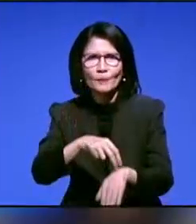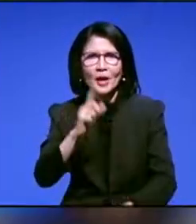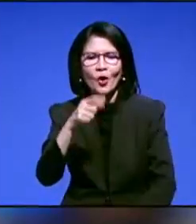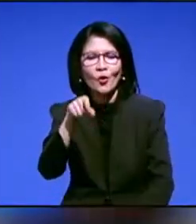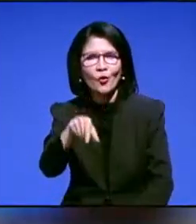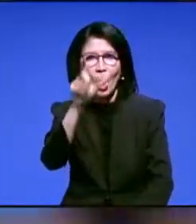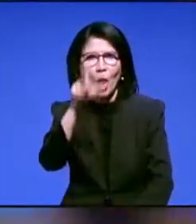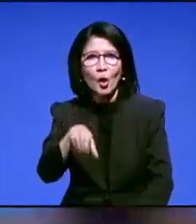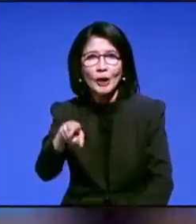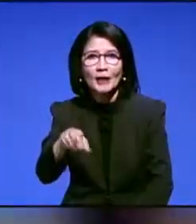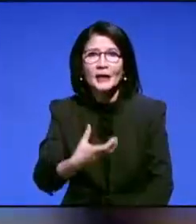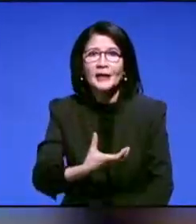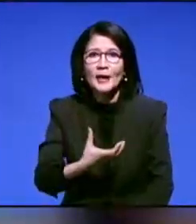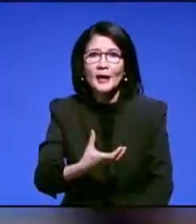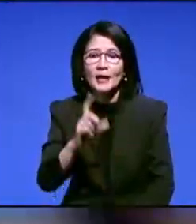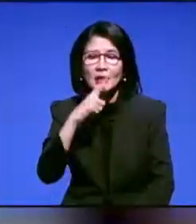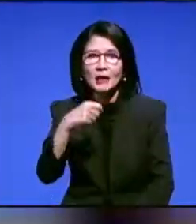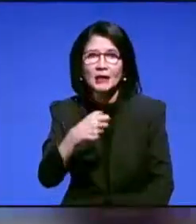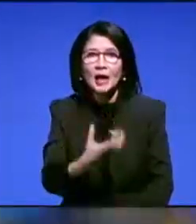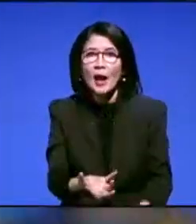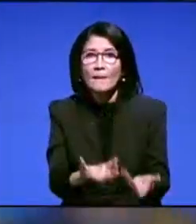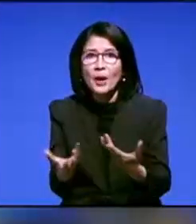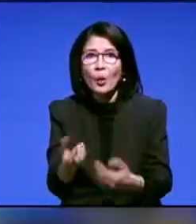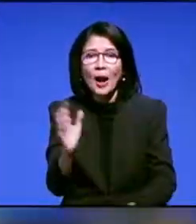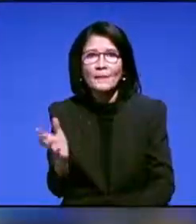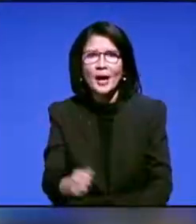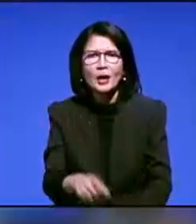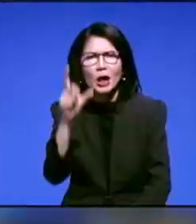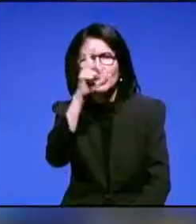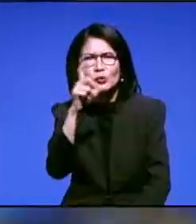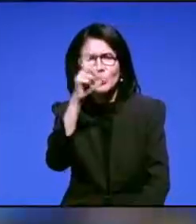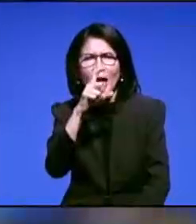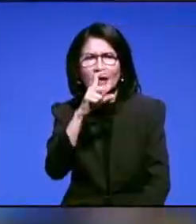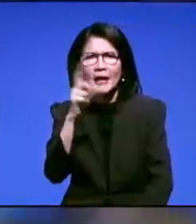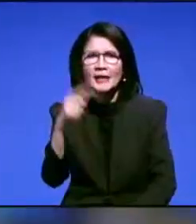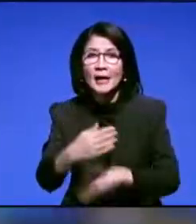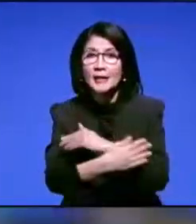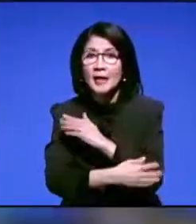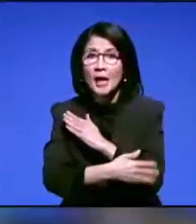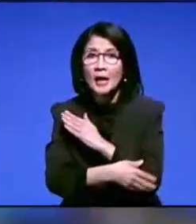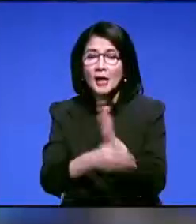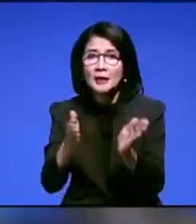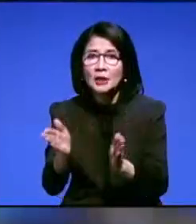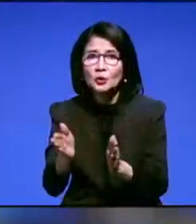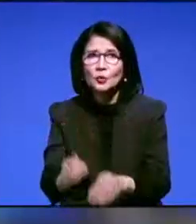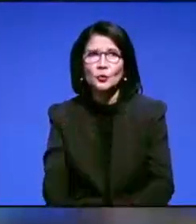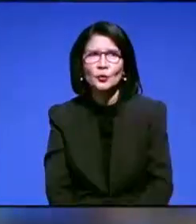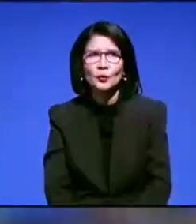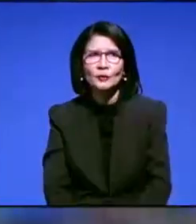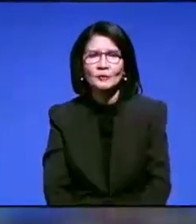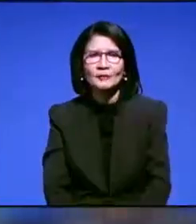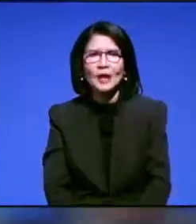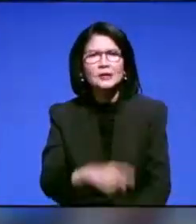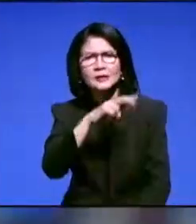ini loh membawa sesuatu, dicurigai dari negara tertentu, transit di sini, kenapa dia harus ke sini,